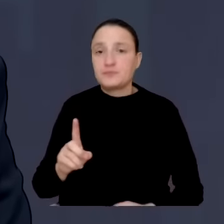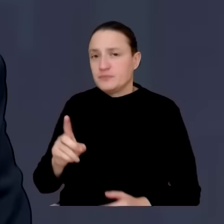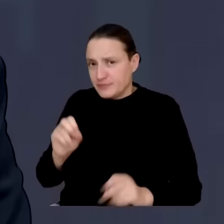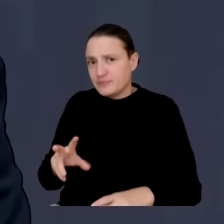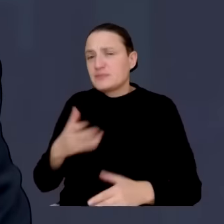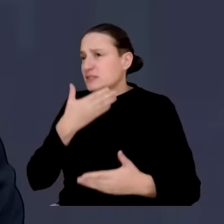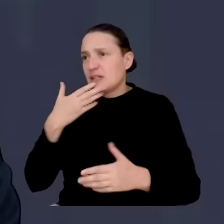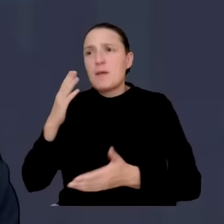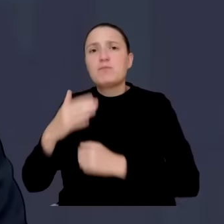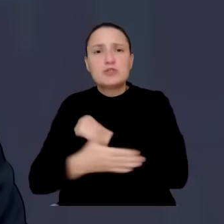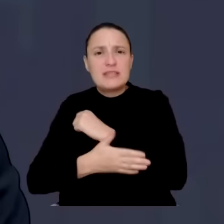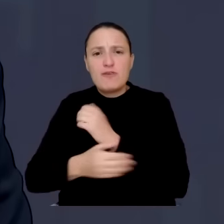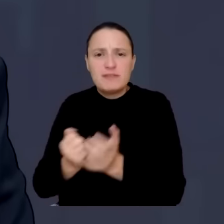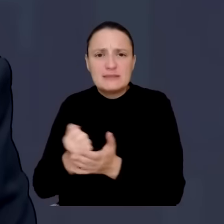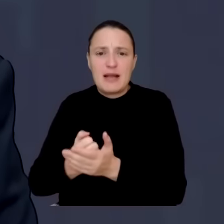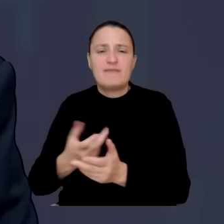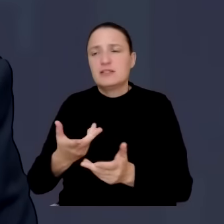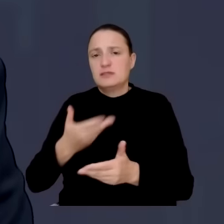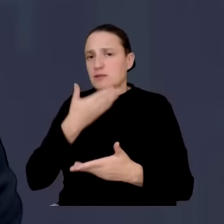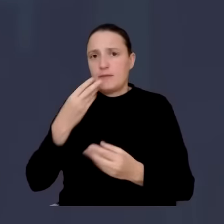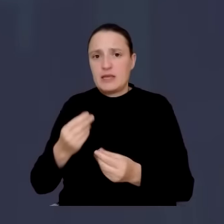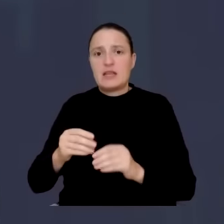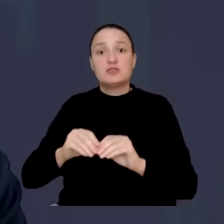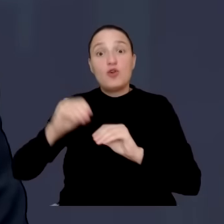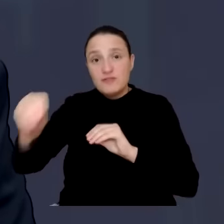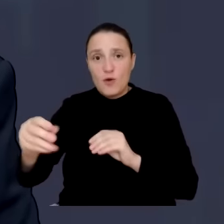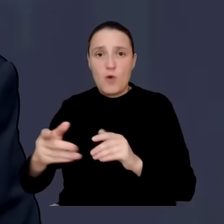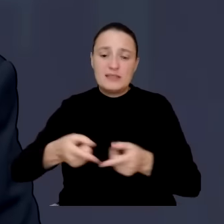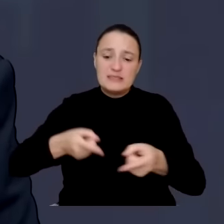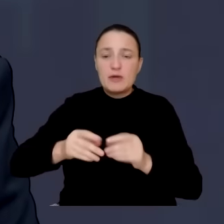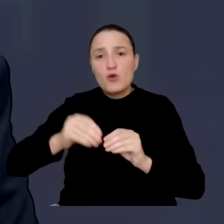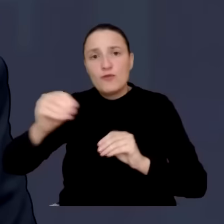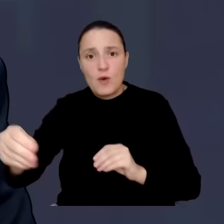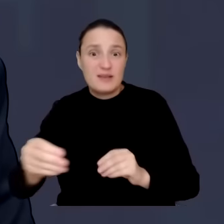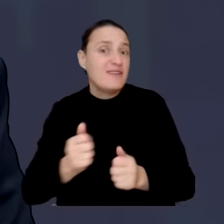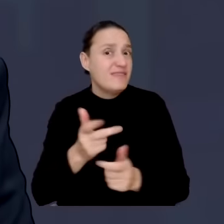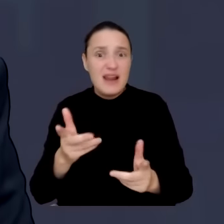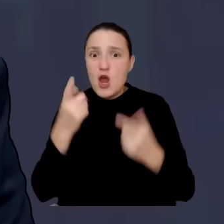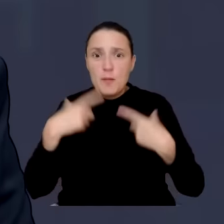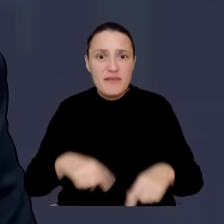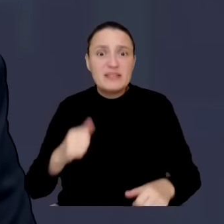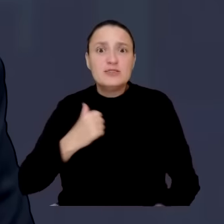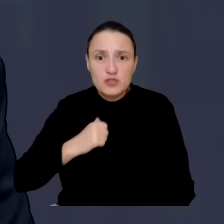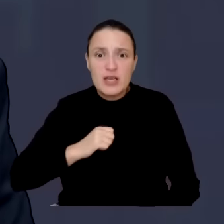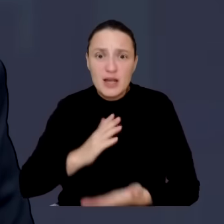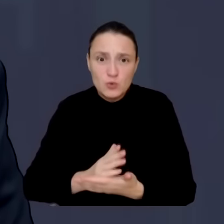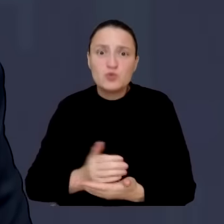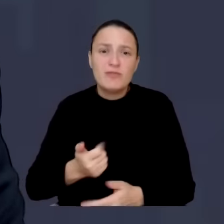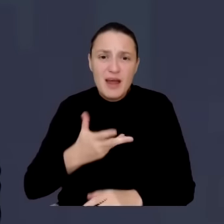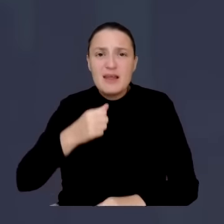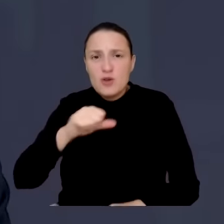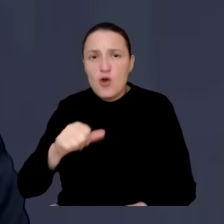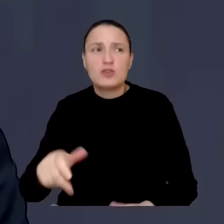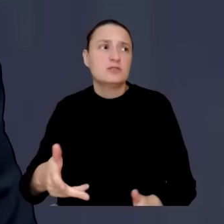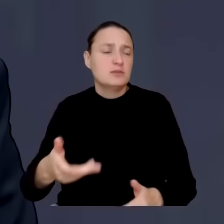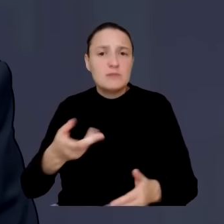procedury medyczne Zabiegi są odwołane pomimo tego że bardzo często wielu naszych obywateli na te zabiegi czeka już od wielu tygodni i miesięcy i